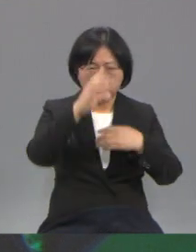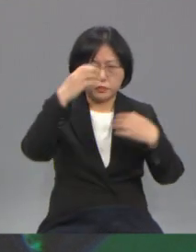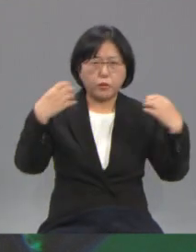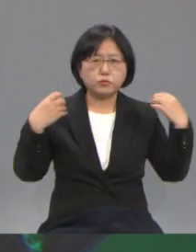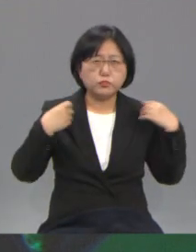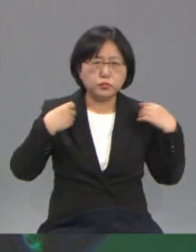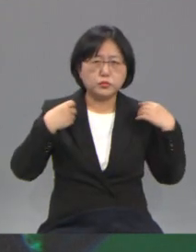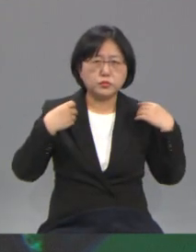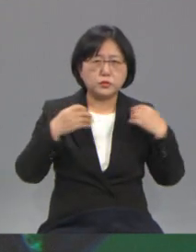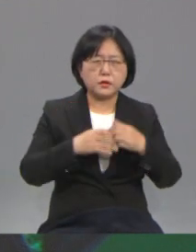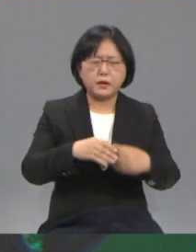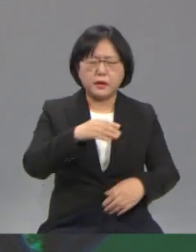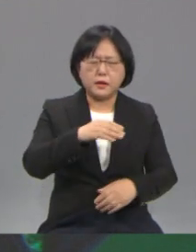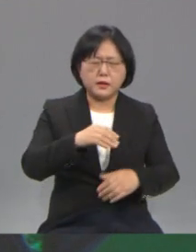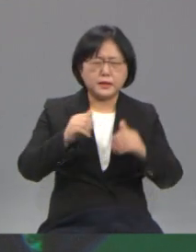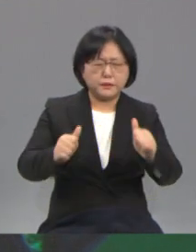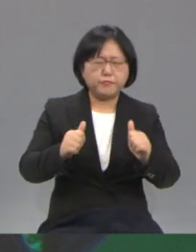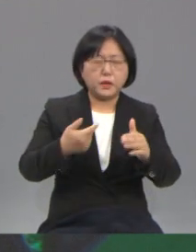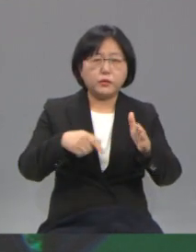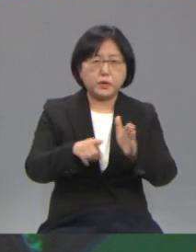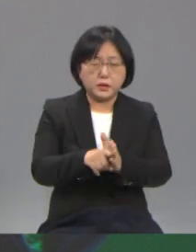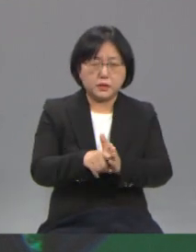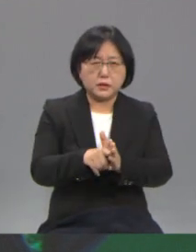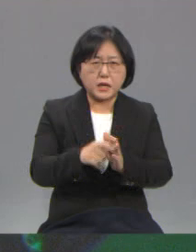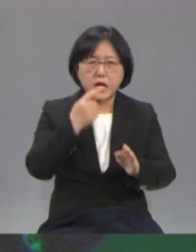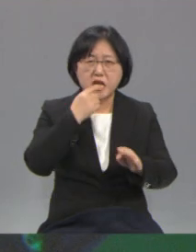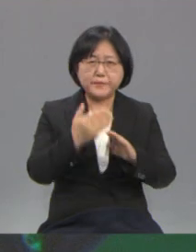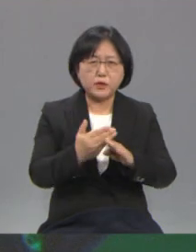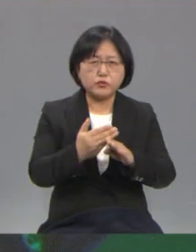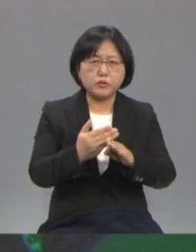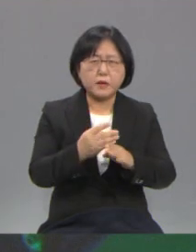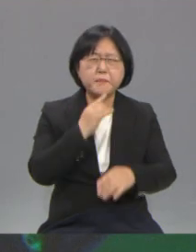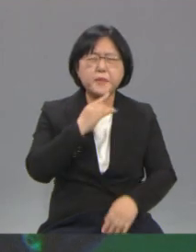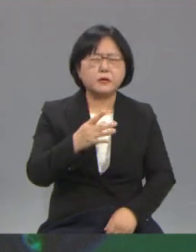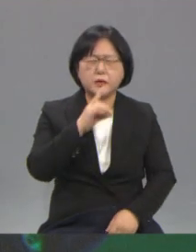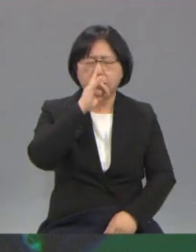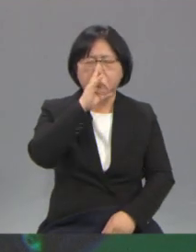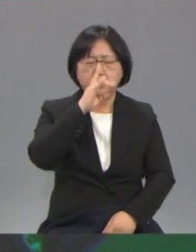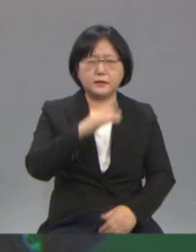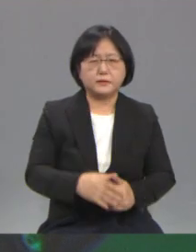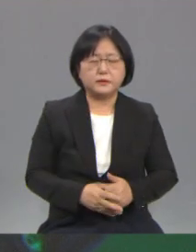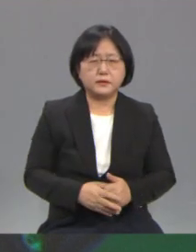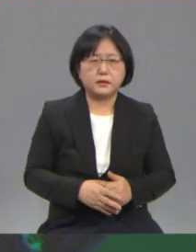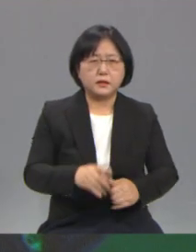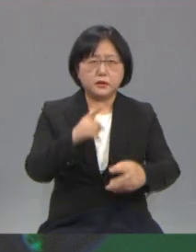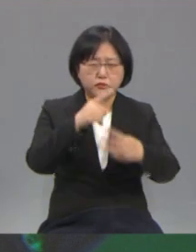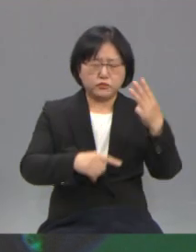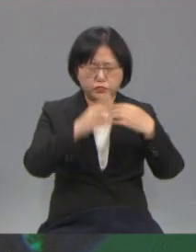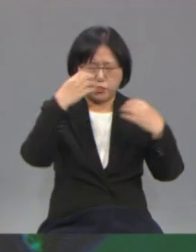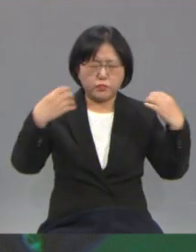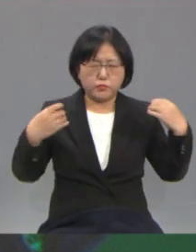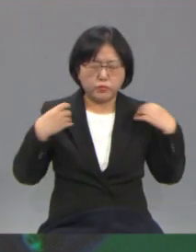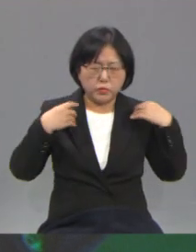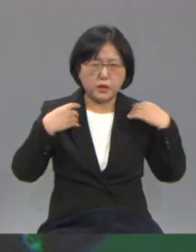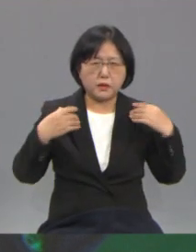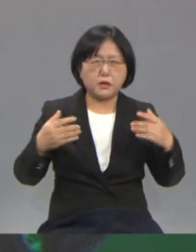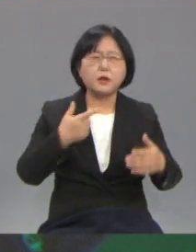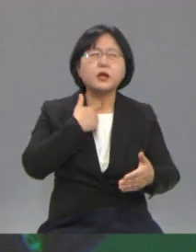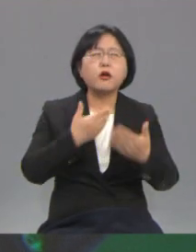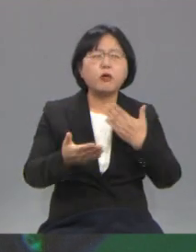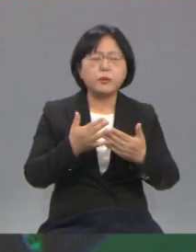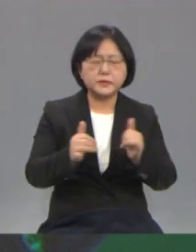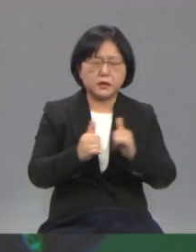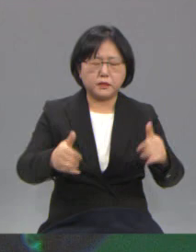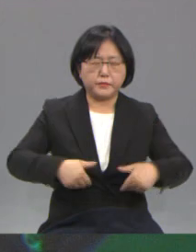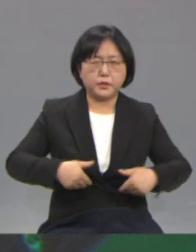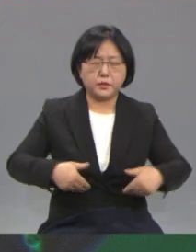정권을 제대로 심판하기 위해서는 민주당만 가지고는 안 됩니다 윤석열 정부와 제대로 싸워본 사람이